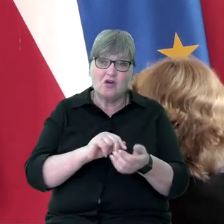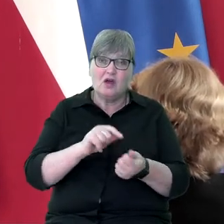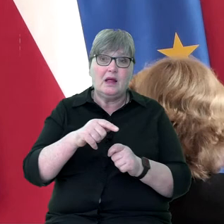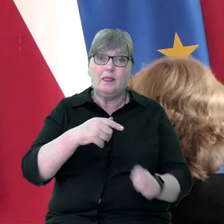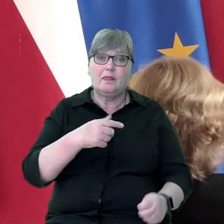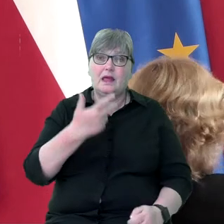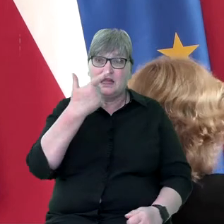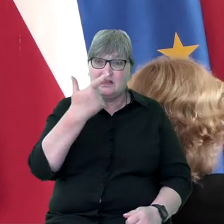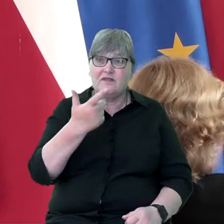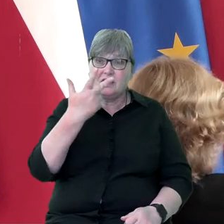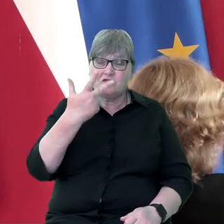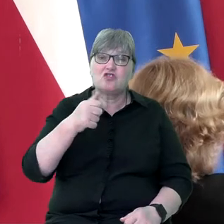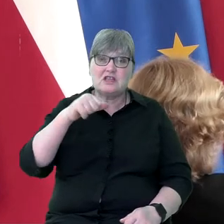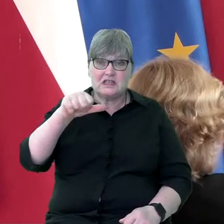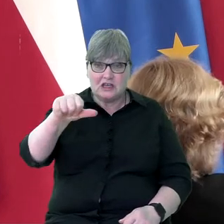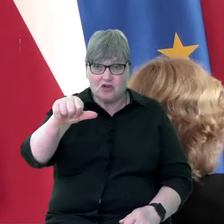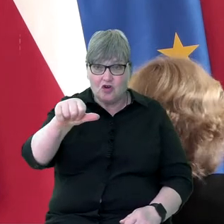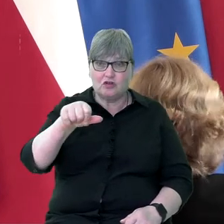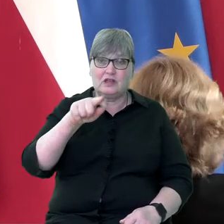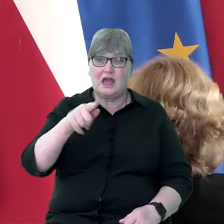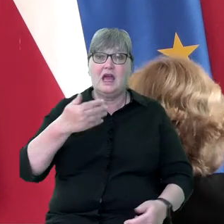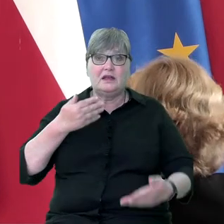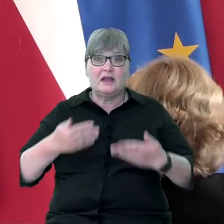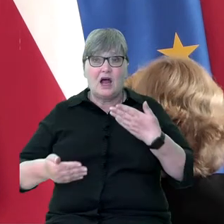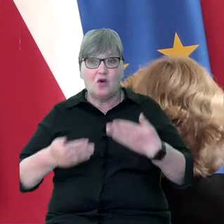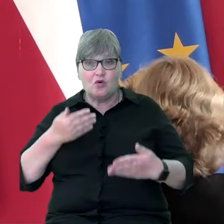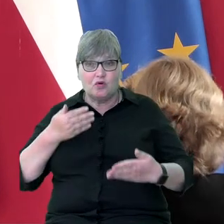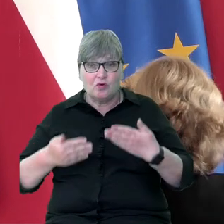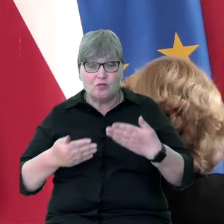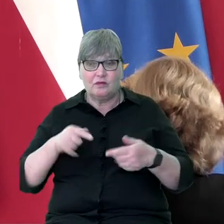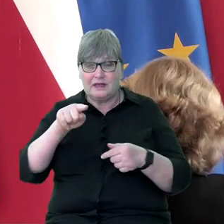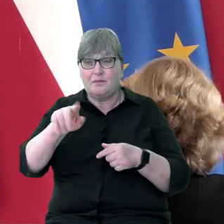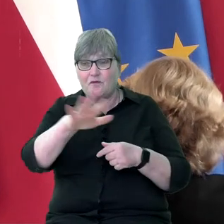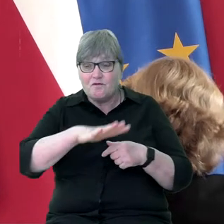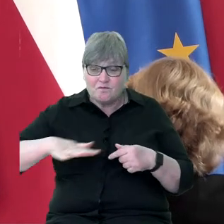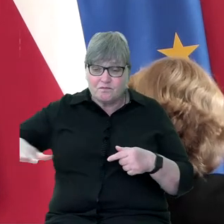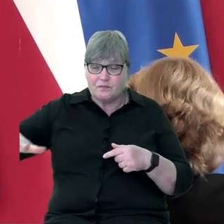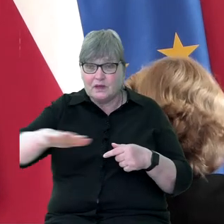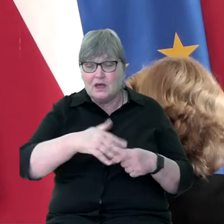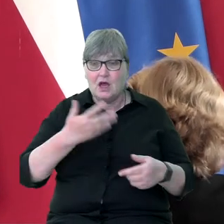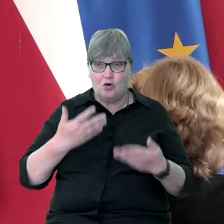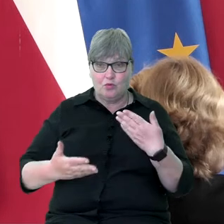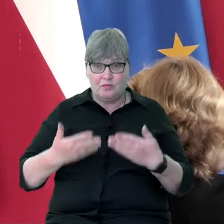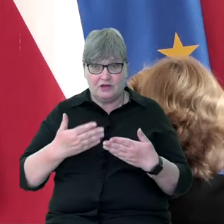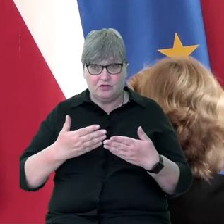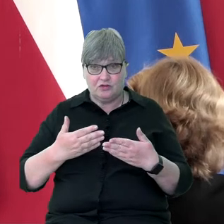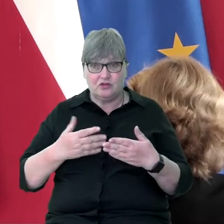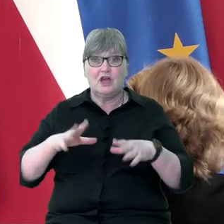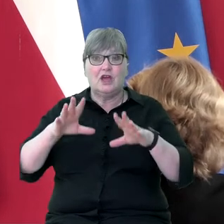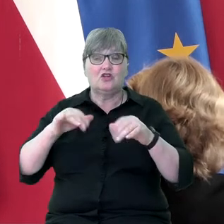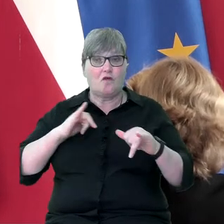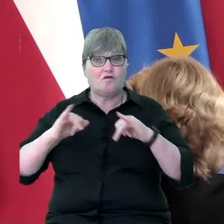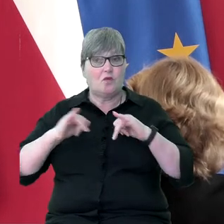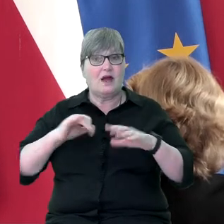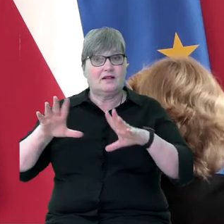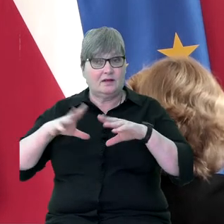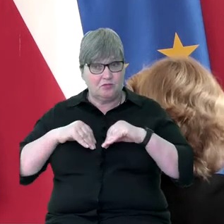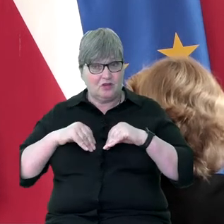władza na terenach Lubelszczyzny i części Podkarpacia spoczywała w rękach no,